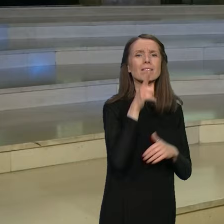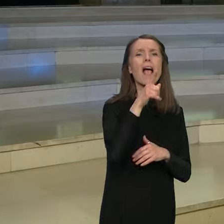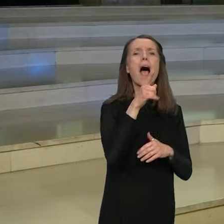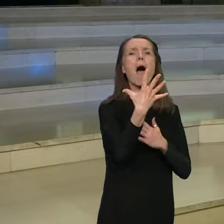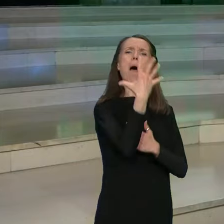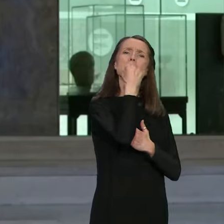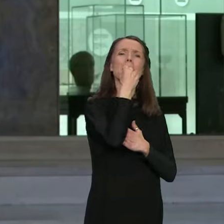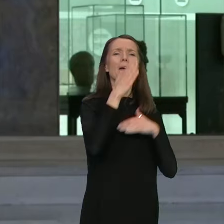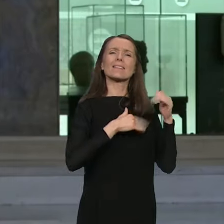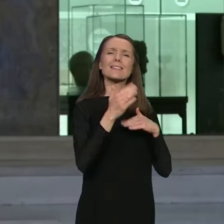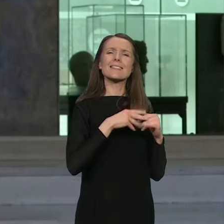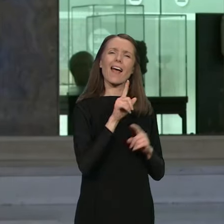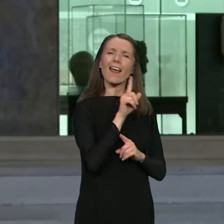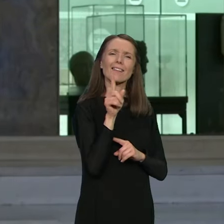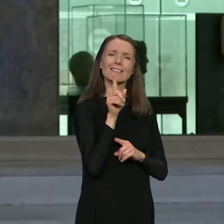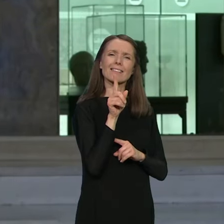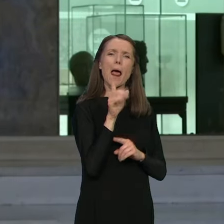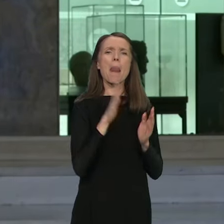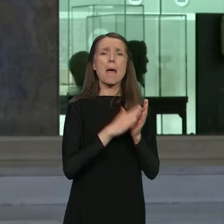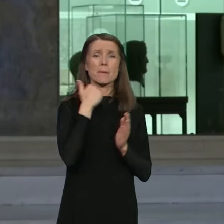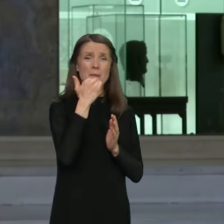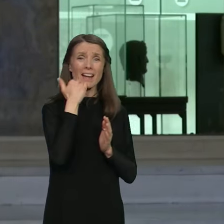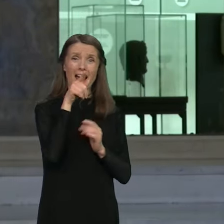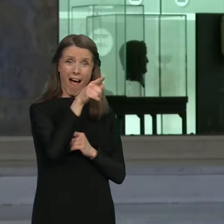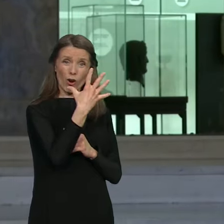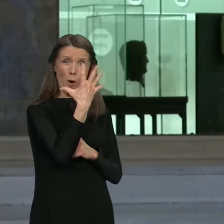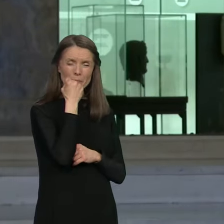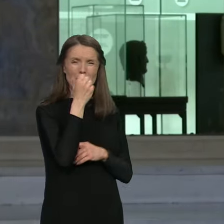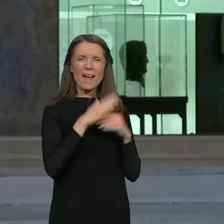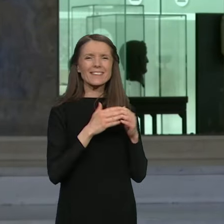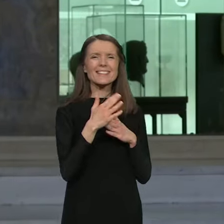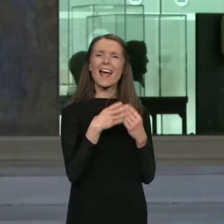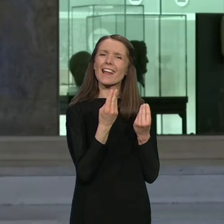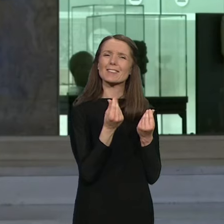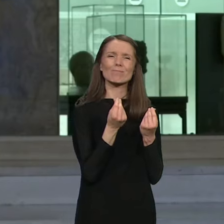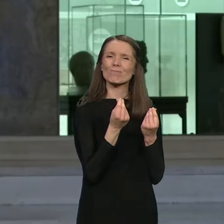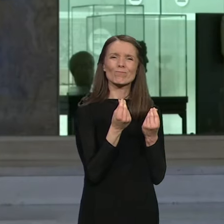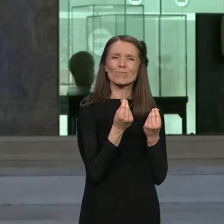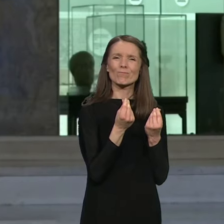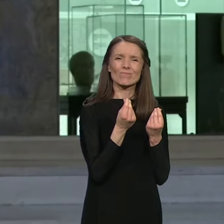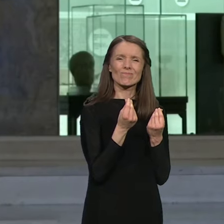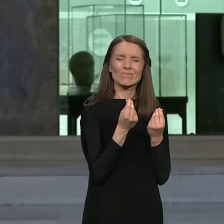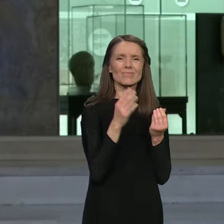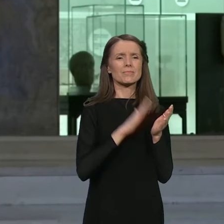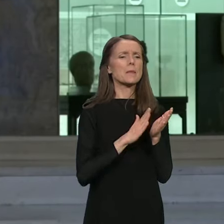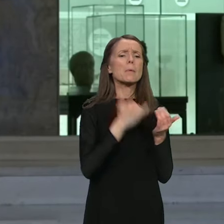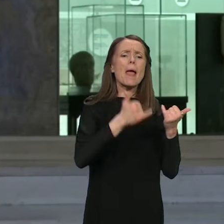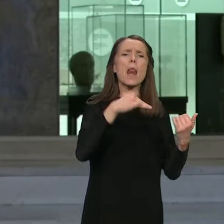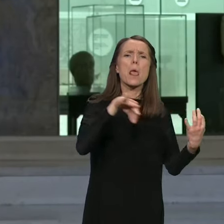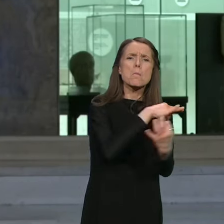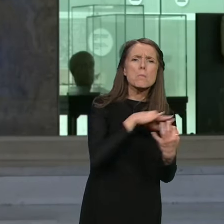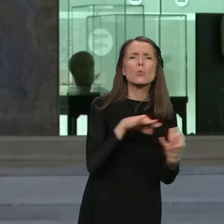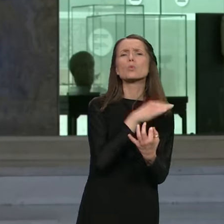Jer imate situacija kada se primećuje zanat. Onda to, ako je, kad je gluma u pitanju, pa i kad je neki instrument u